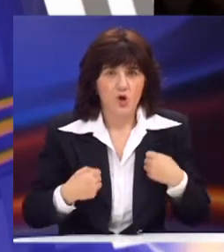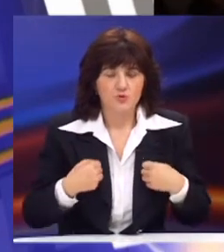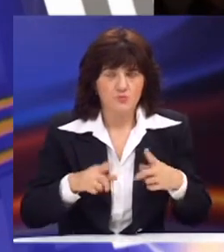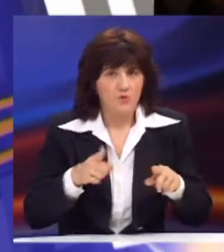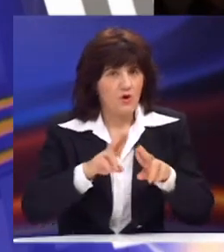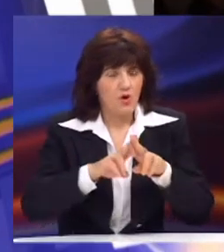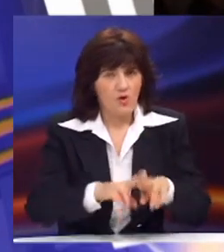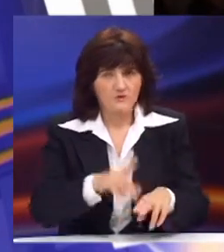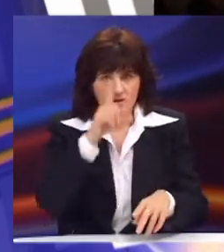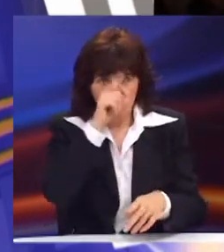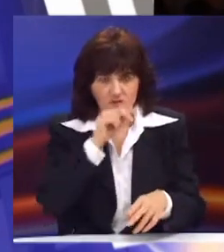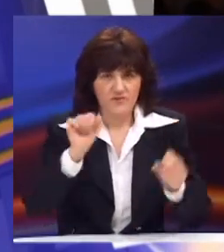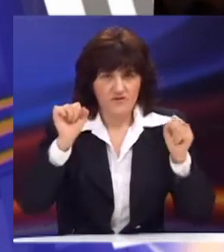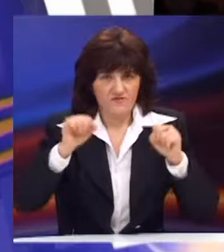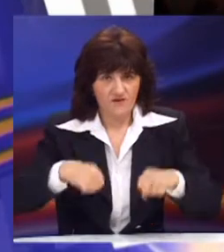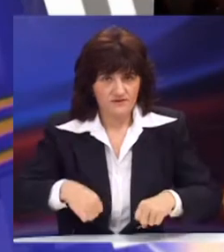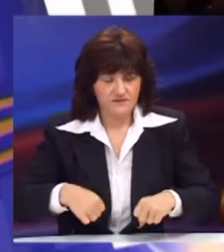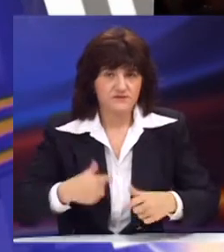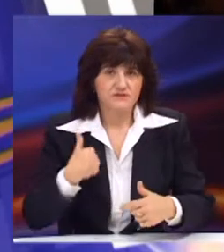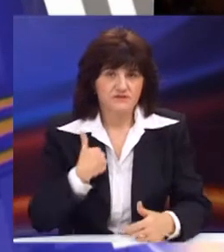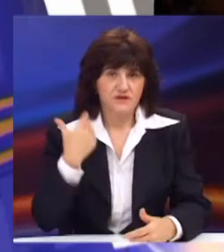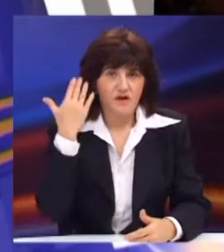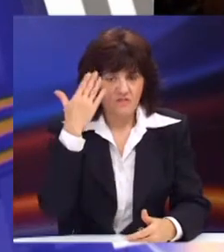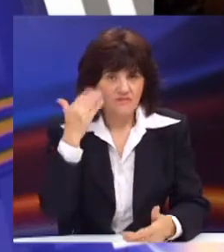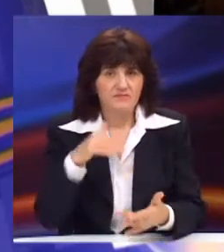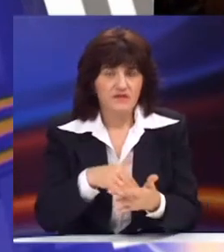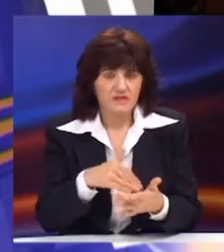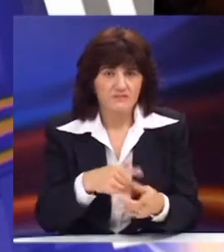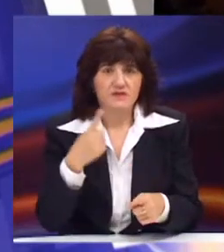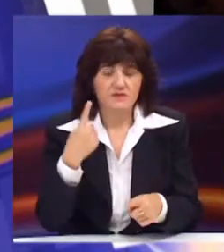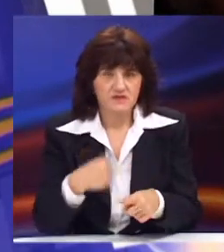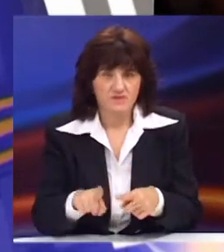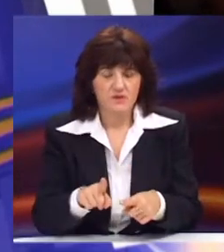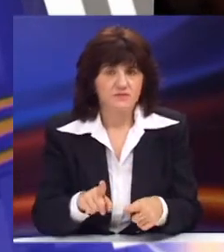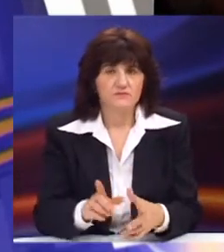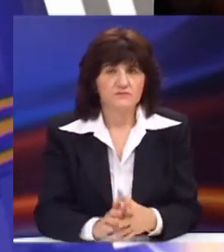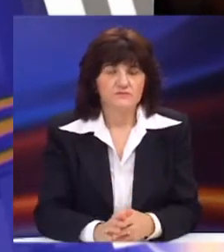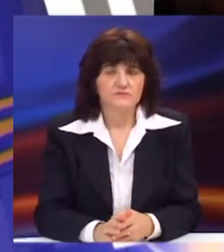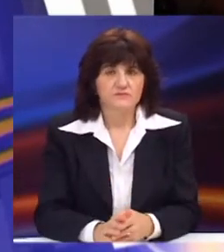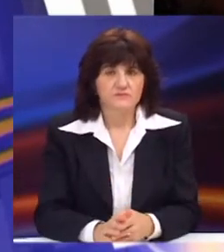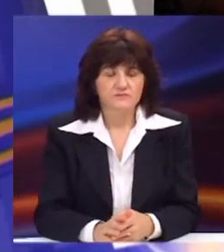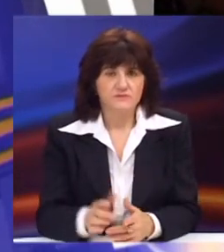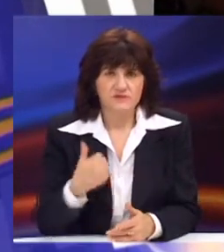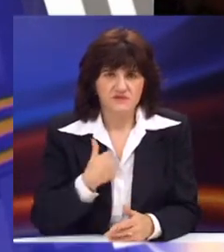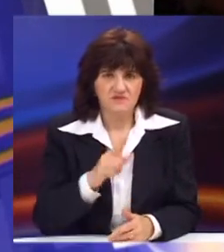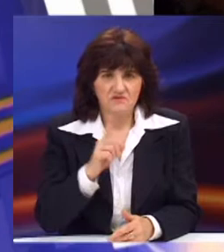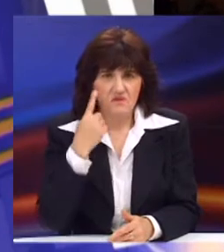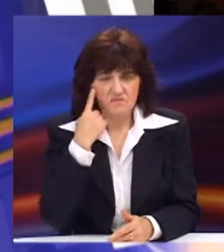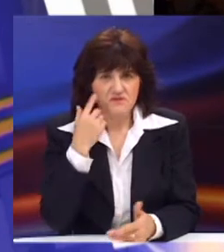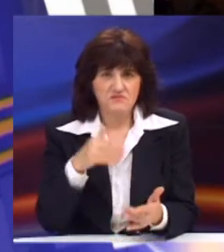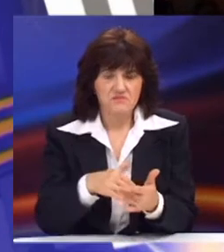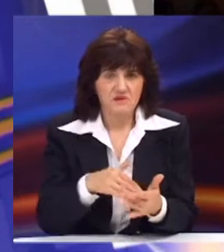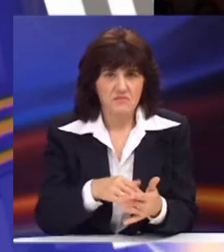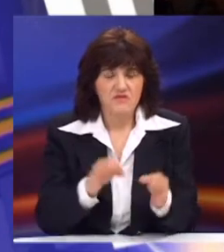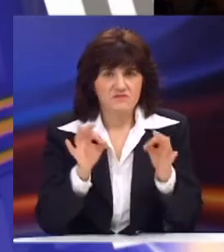da ostane u vlasništvu lokalne samouprave. Smatram da zato postoje opravdani objektivni razlozi. Ne